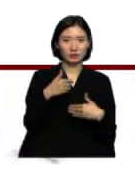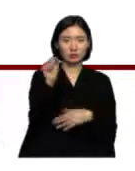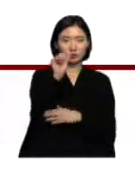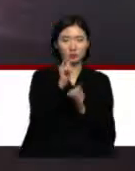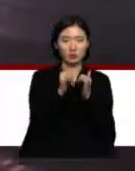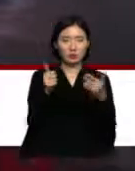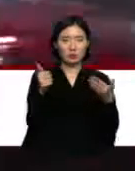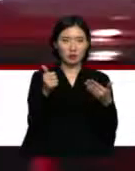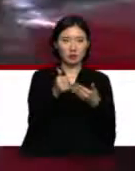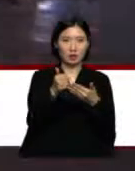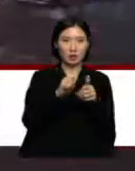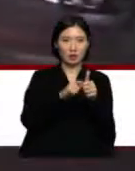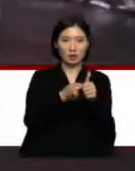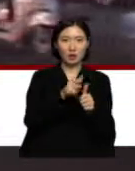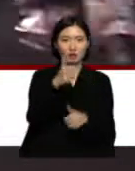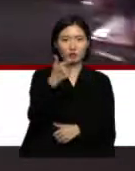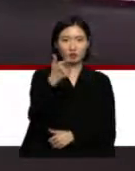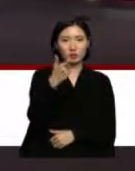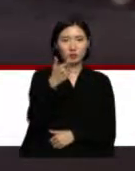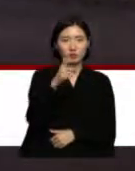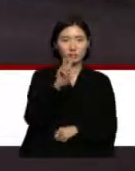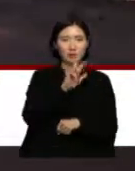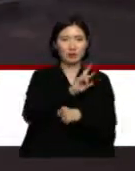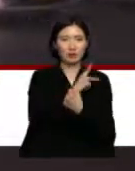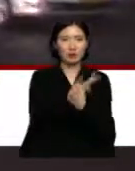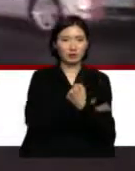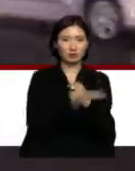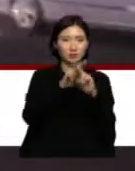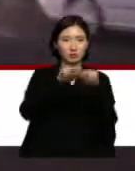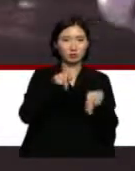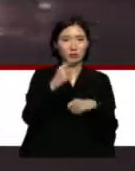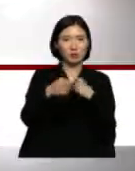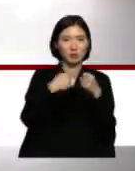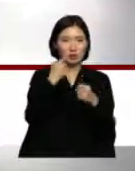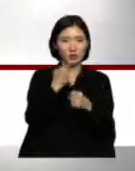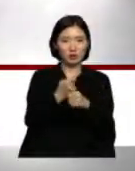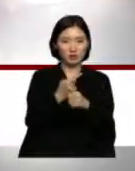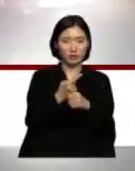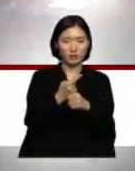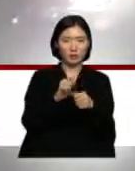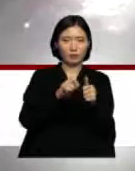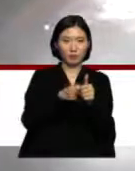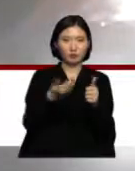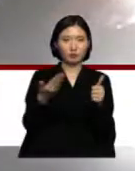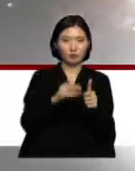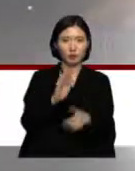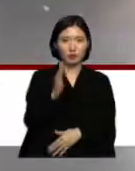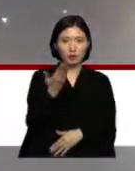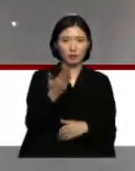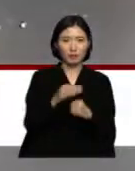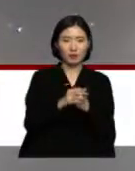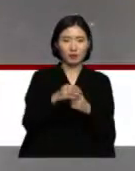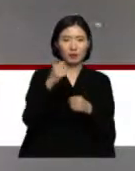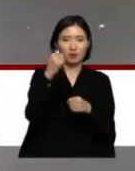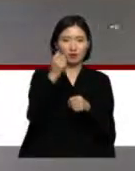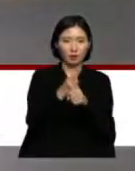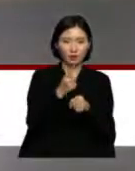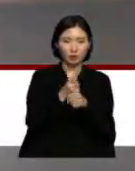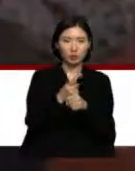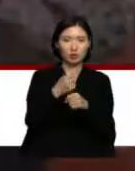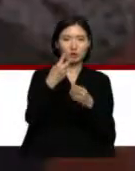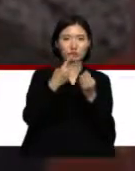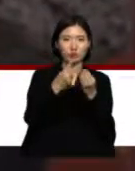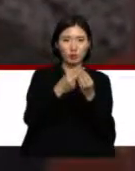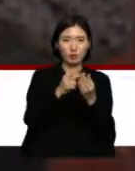6월 2일자로 과태료 60만 원과 자격 취소 1년의 행정 처분을 내렸습니다. A씨는 이미 두 차례 부당 요금